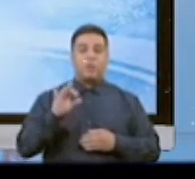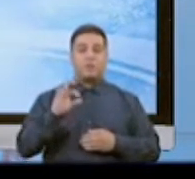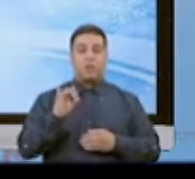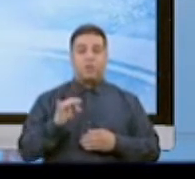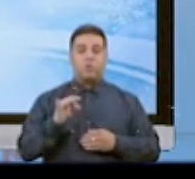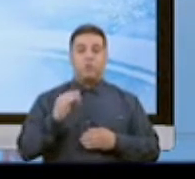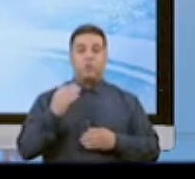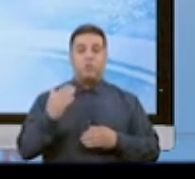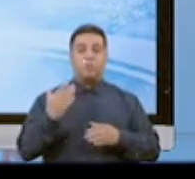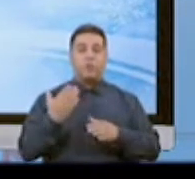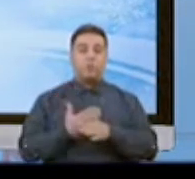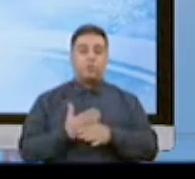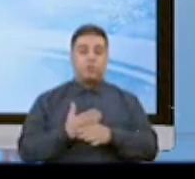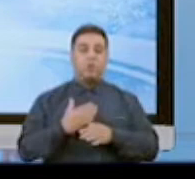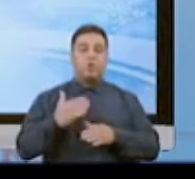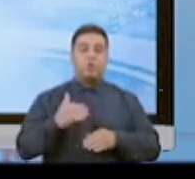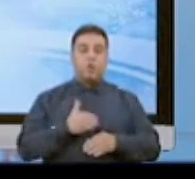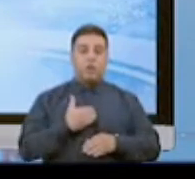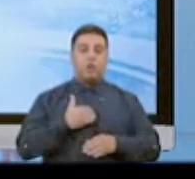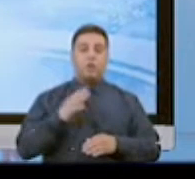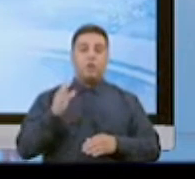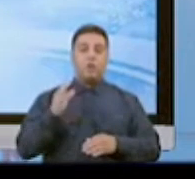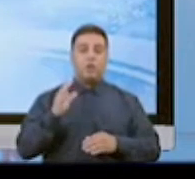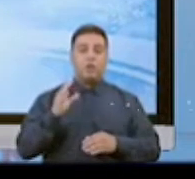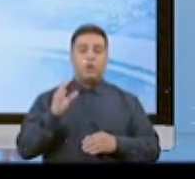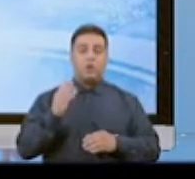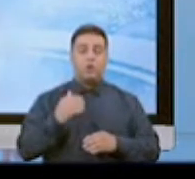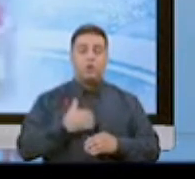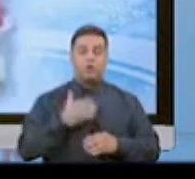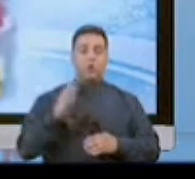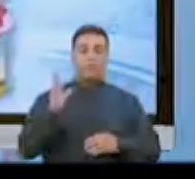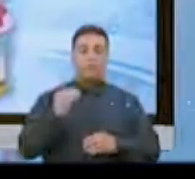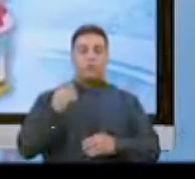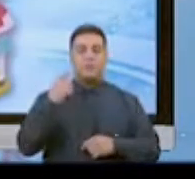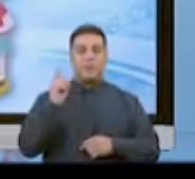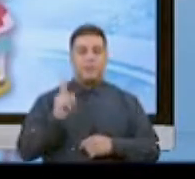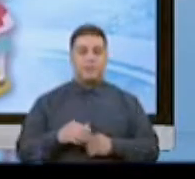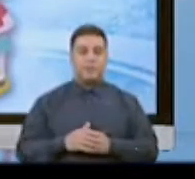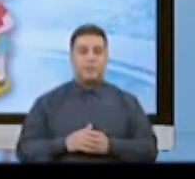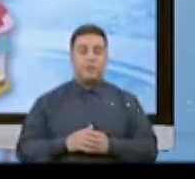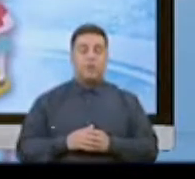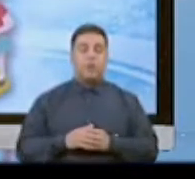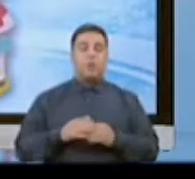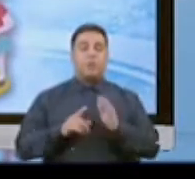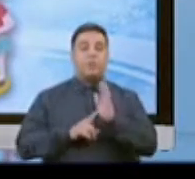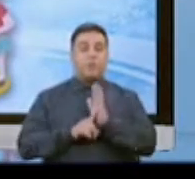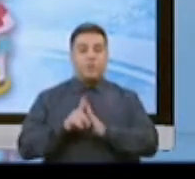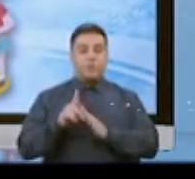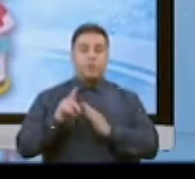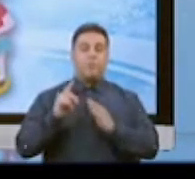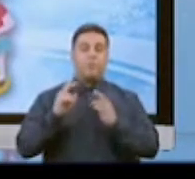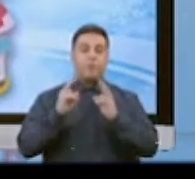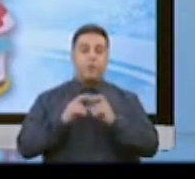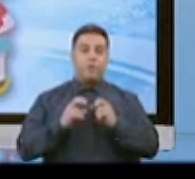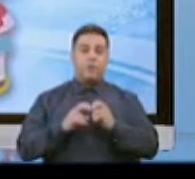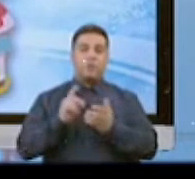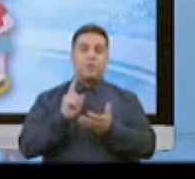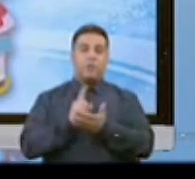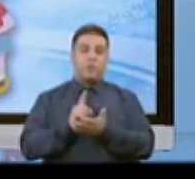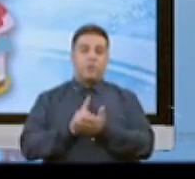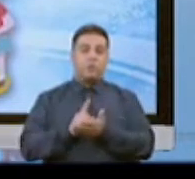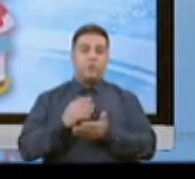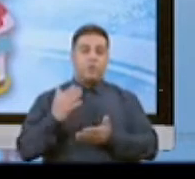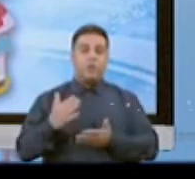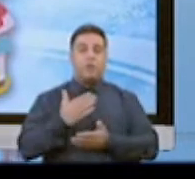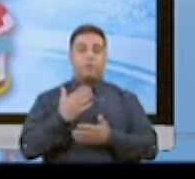желание «хочу все знать». Начнем наш урок с проверки домашнего задания.